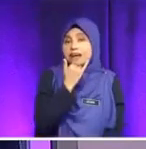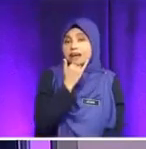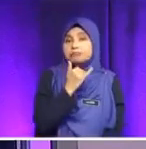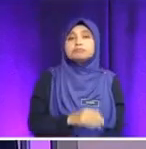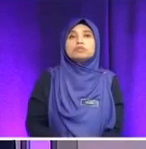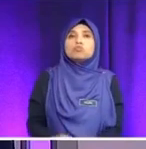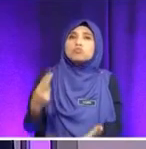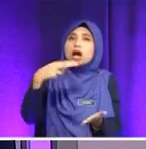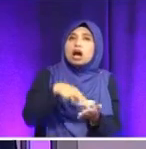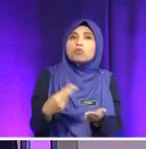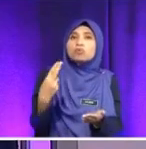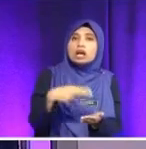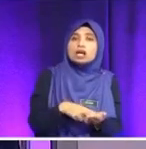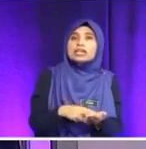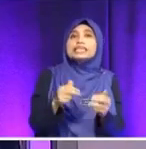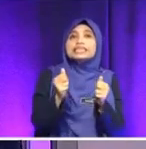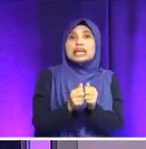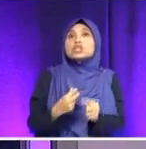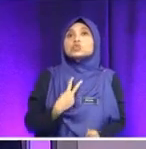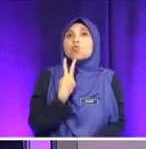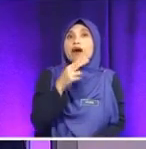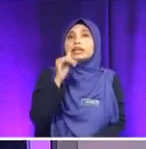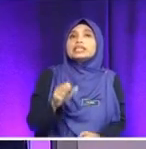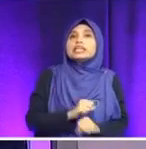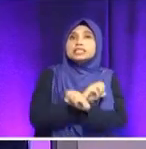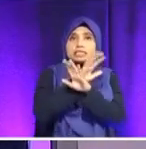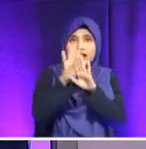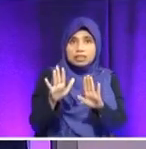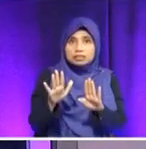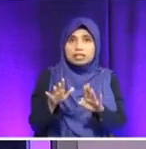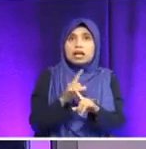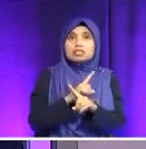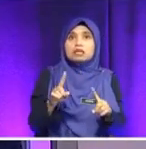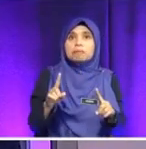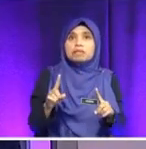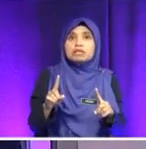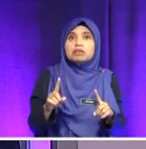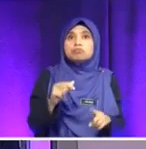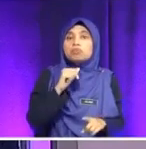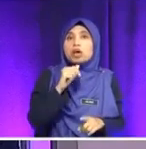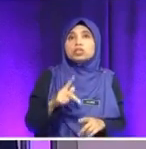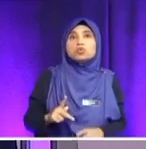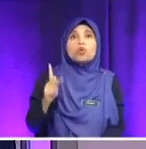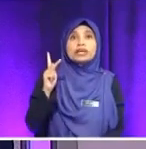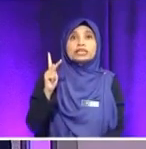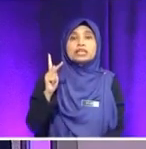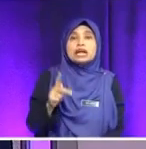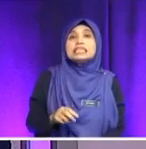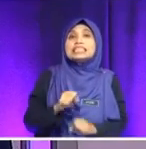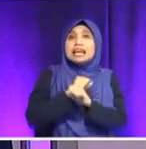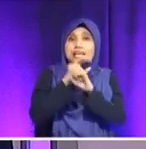Okey, kita ulang semula dengan suara yang jelas, tapi bukanlah bermaksud kuat, tapi